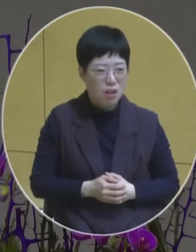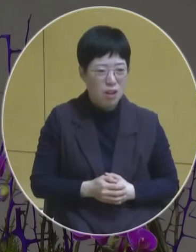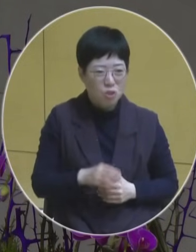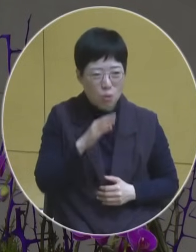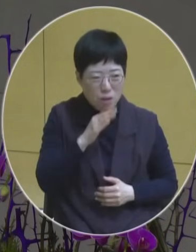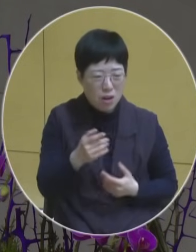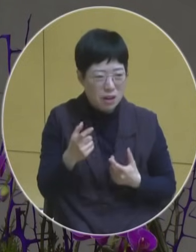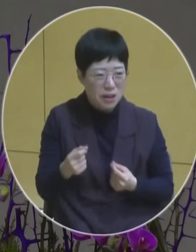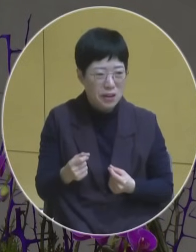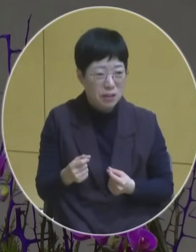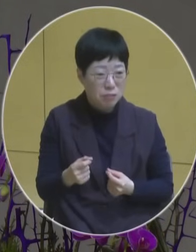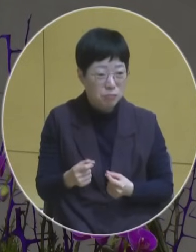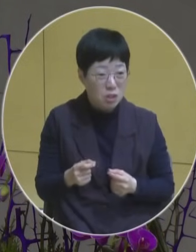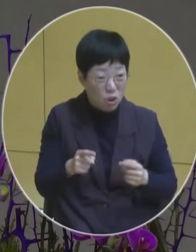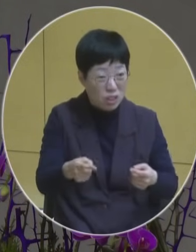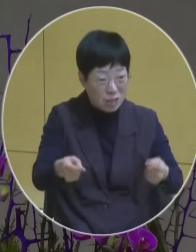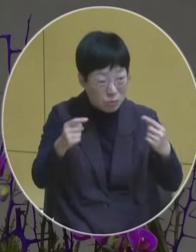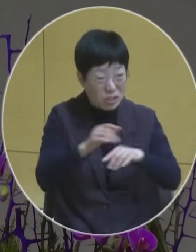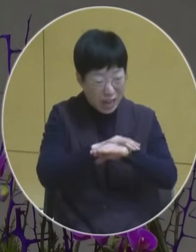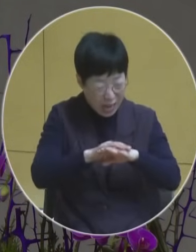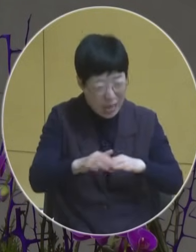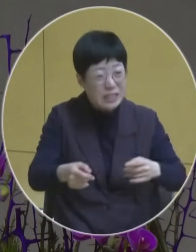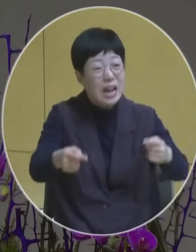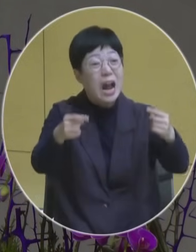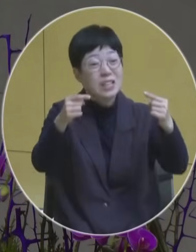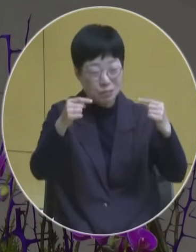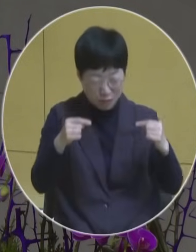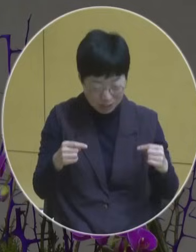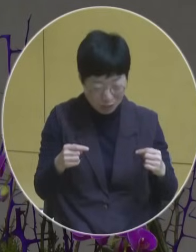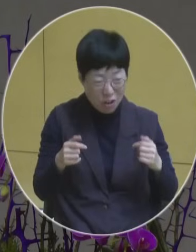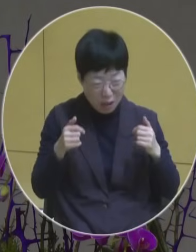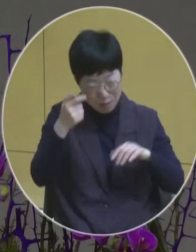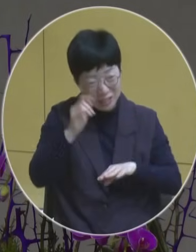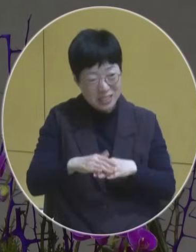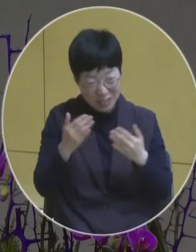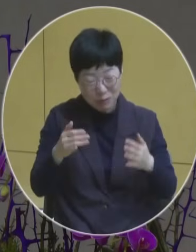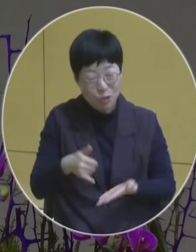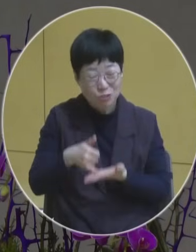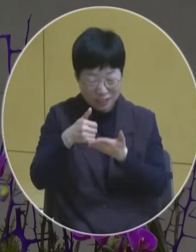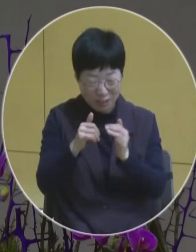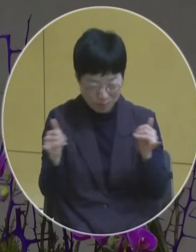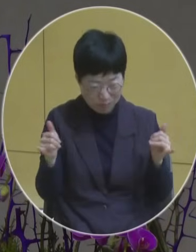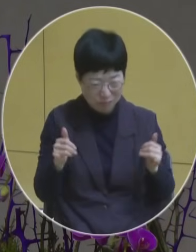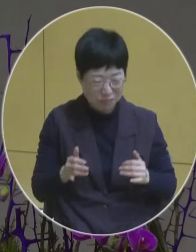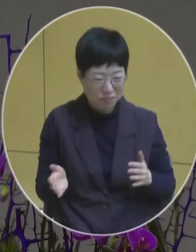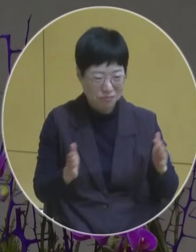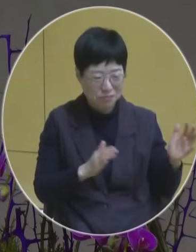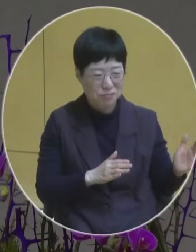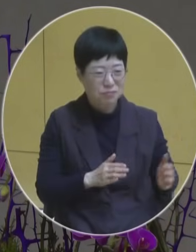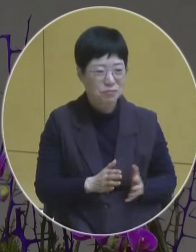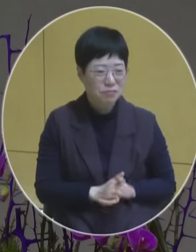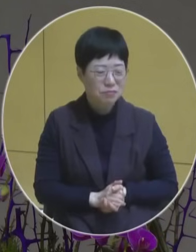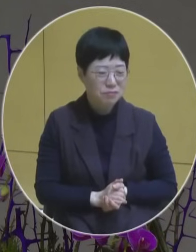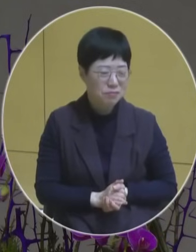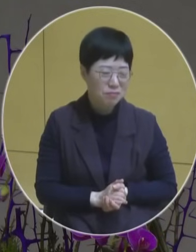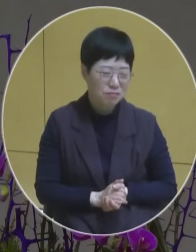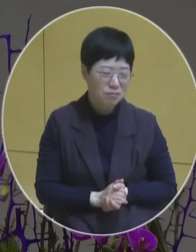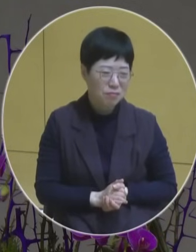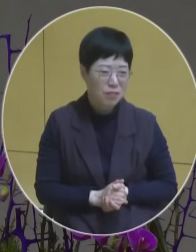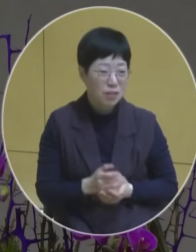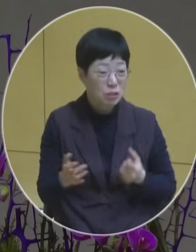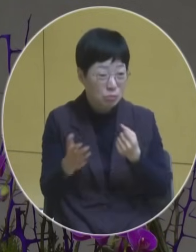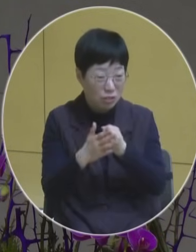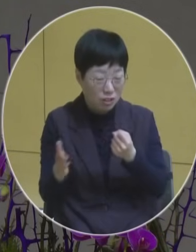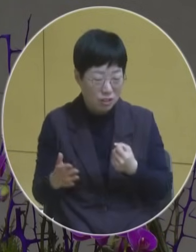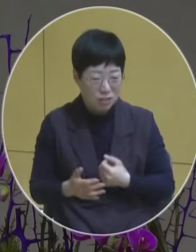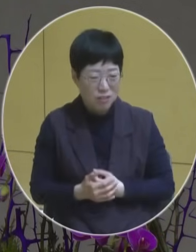성숙한 사람이라고 얘기는 하지 않겠습니다만은 참고로 하시기 바랍니다. 예? 아무튼. 예. 자,